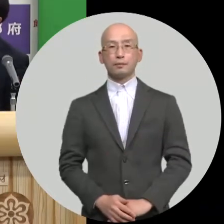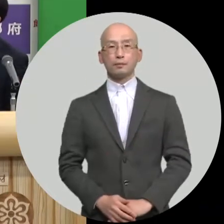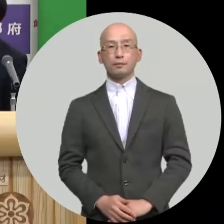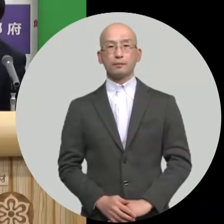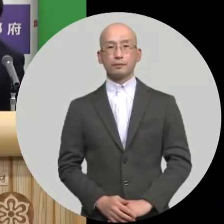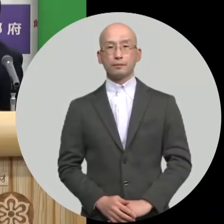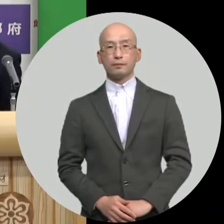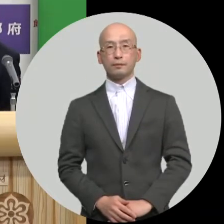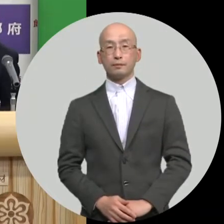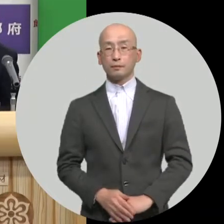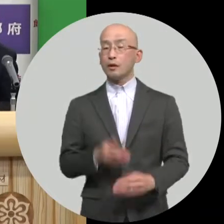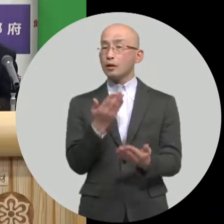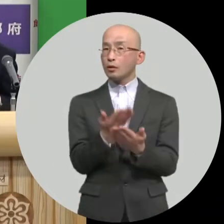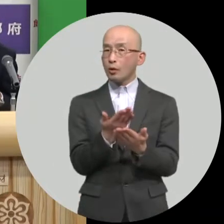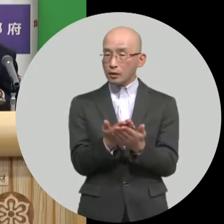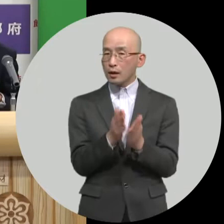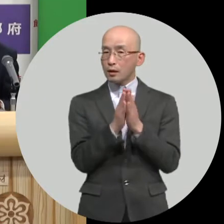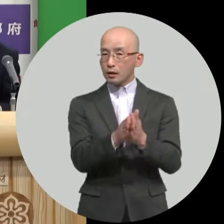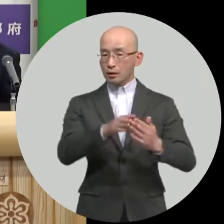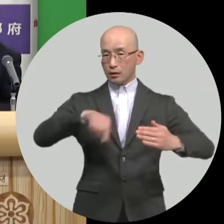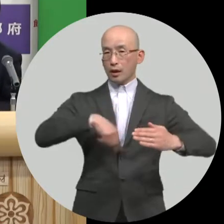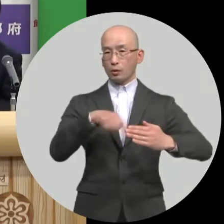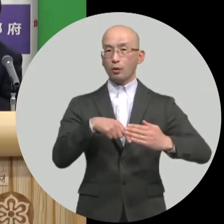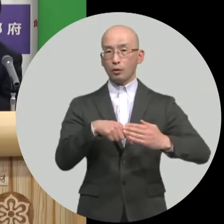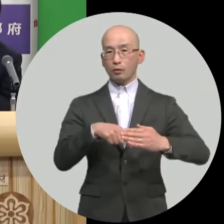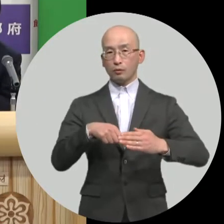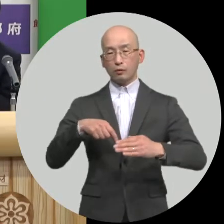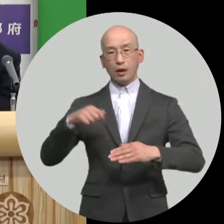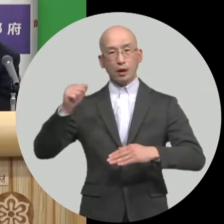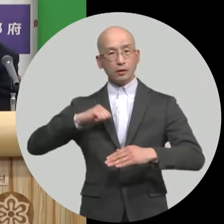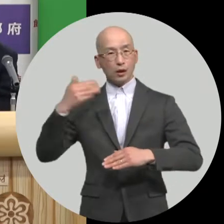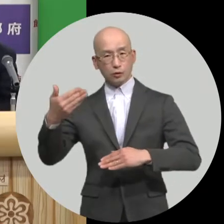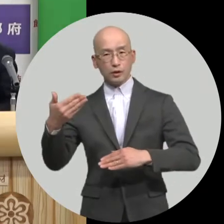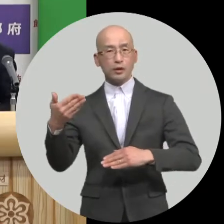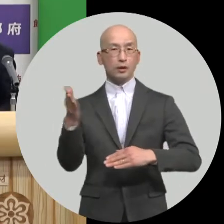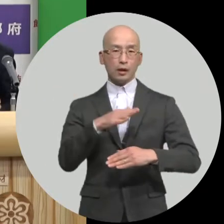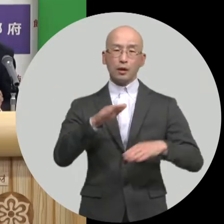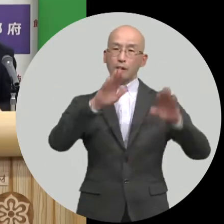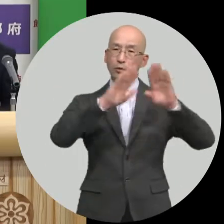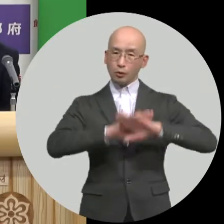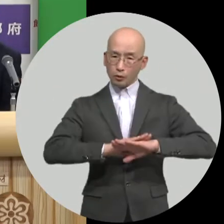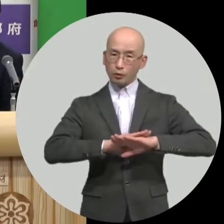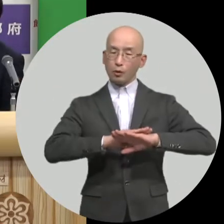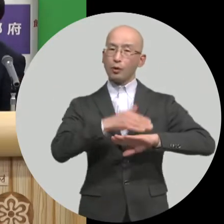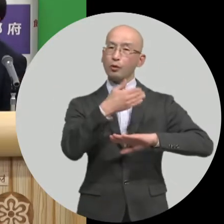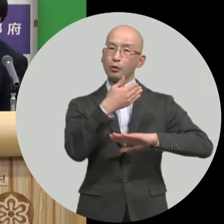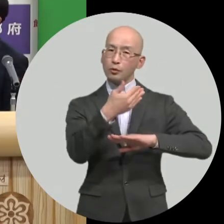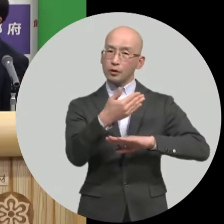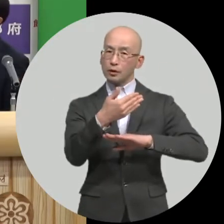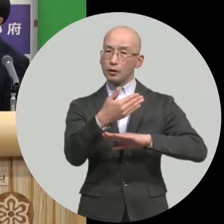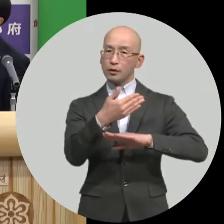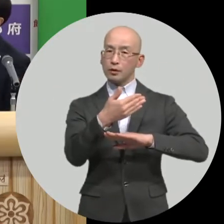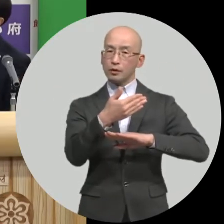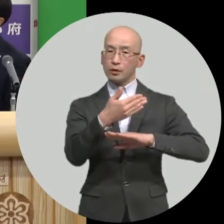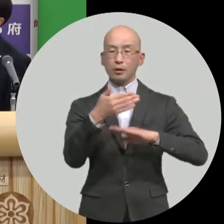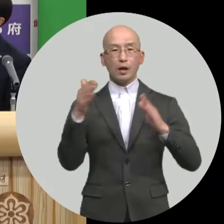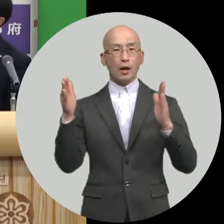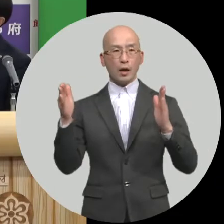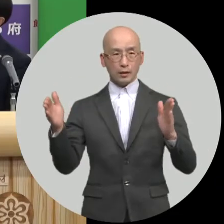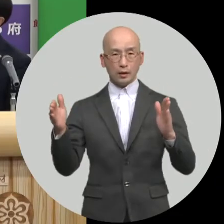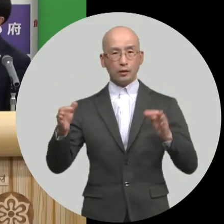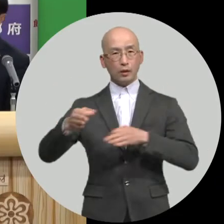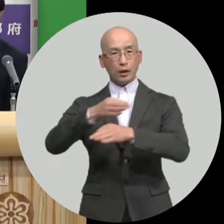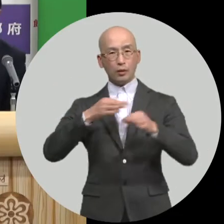要請内容は午前9時から午後9時の間の営業を要請をするという、逆に言えば、